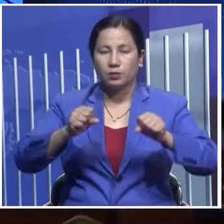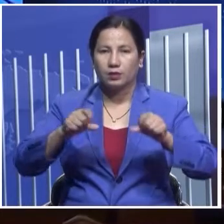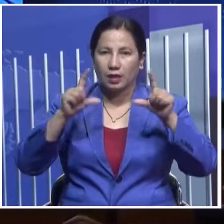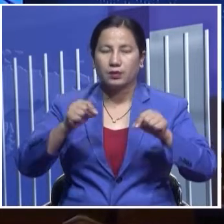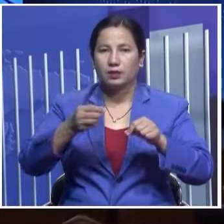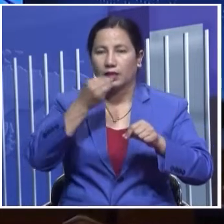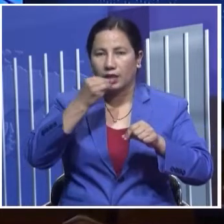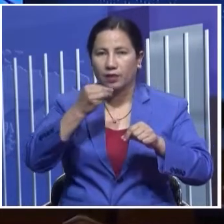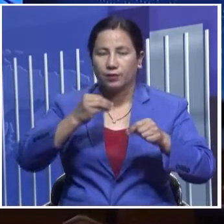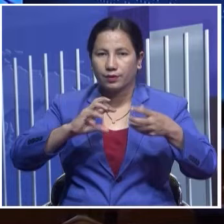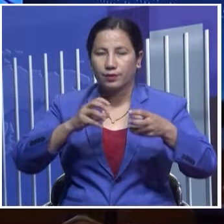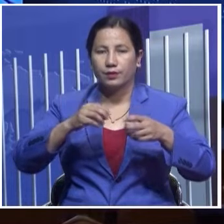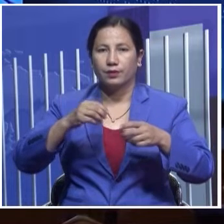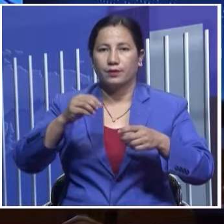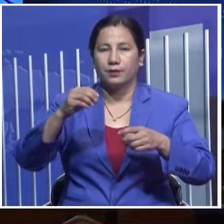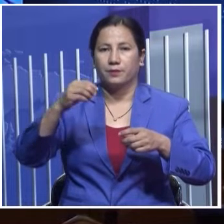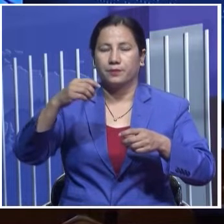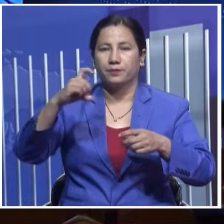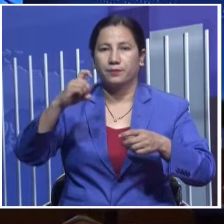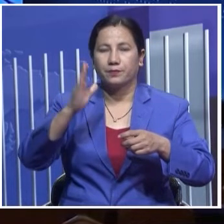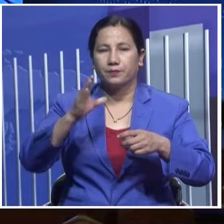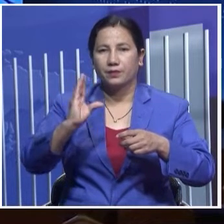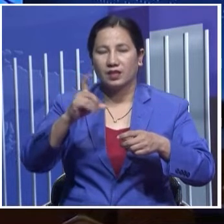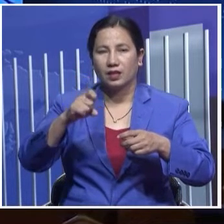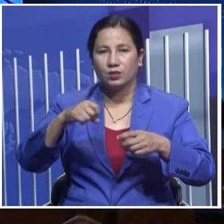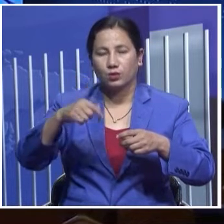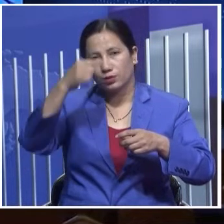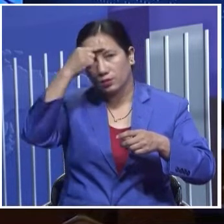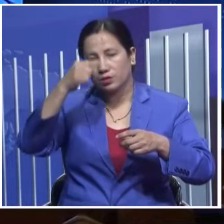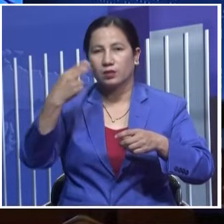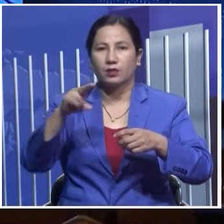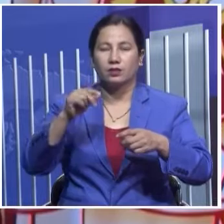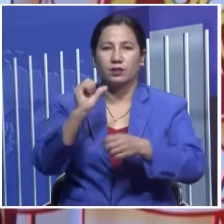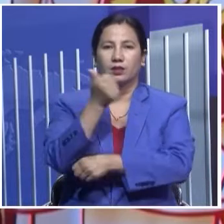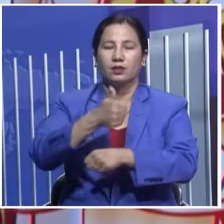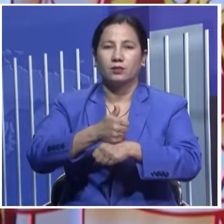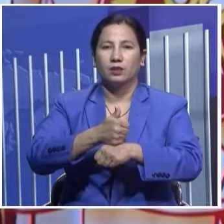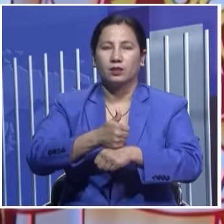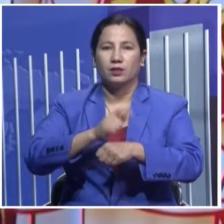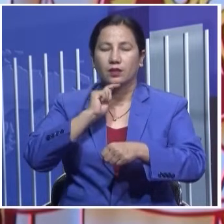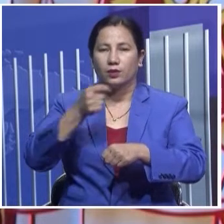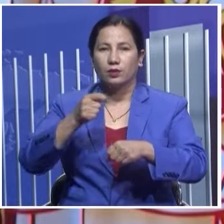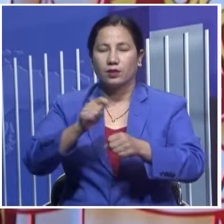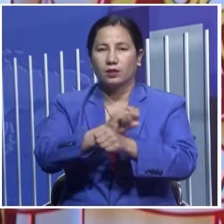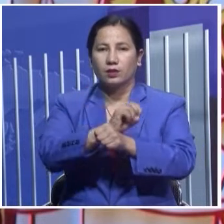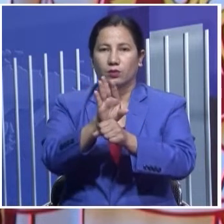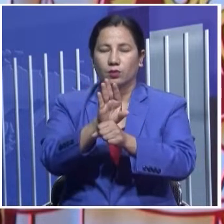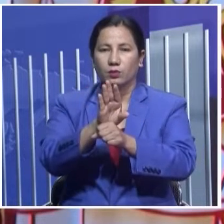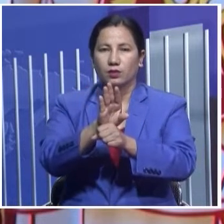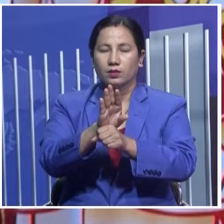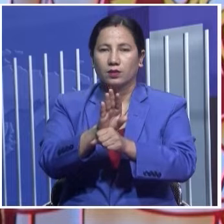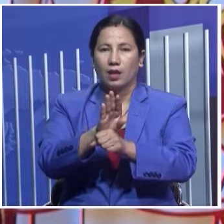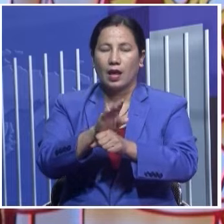खाना पकाउने इन्धन र ग्यासको चरम अभावको सामना गर्नुपरेको छ। राष्ट्रपतिले युक्रेन रुस द्वन्द्व कोभिड-19 महामारीपछि